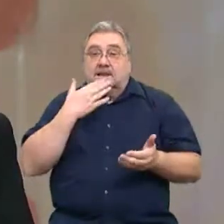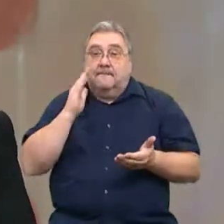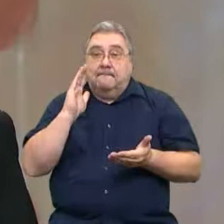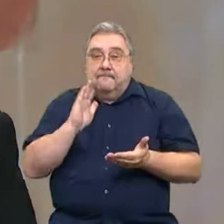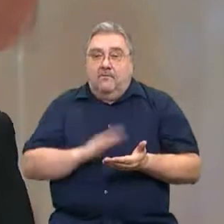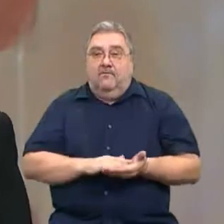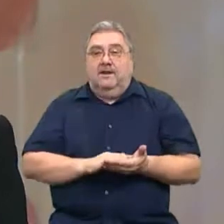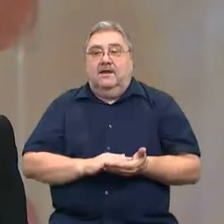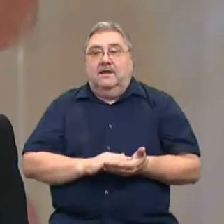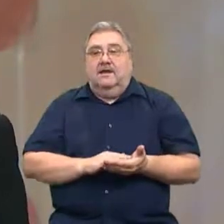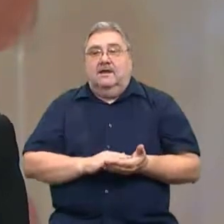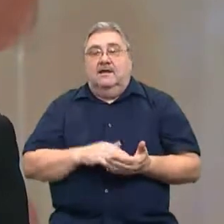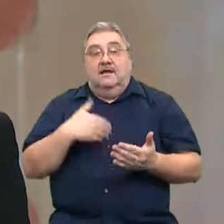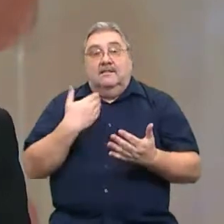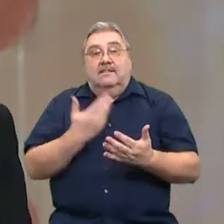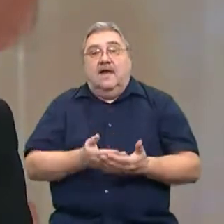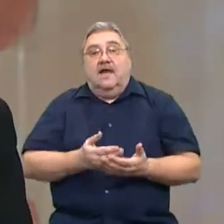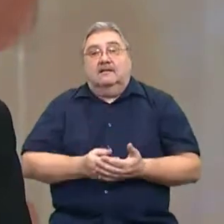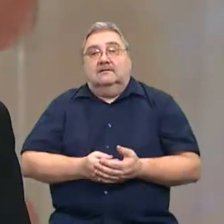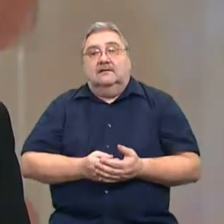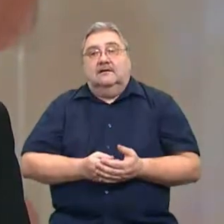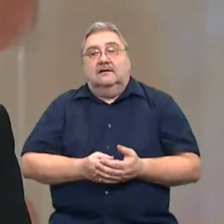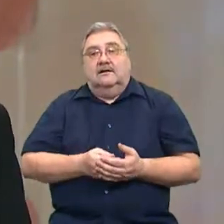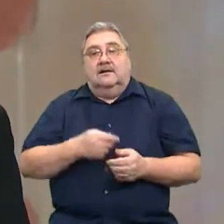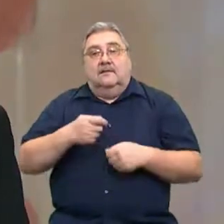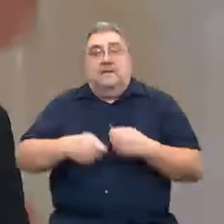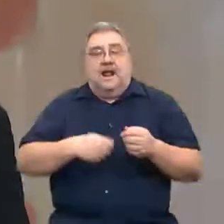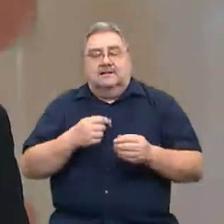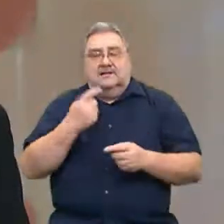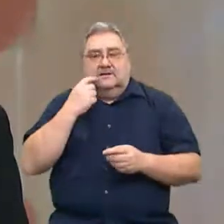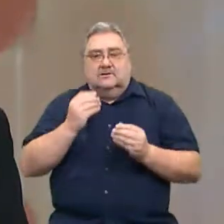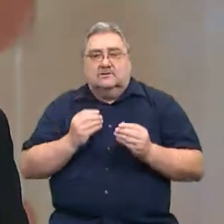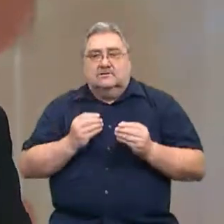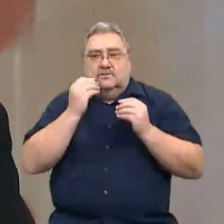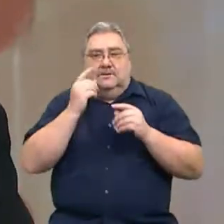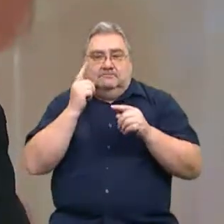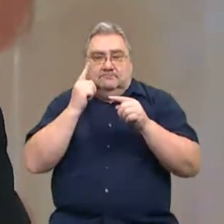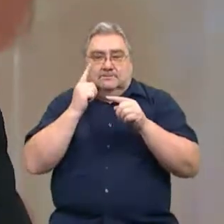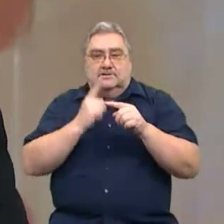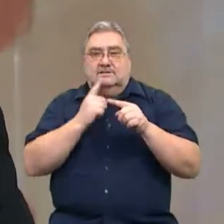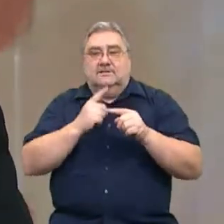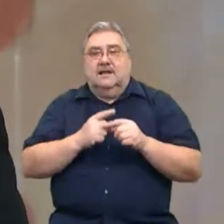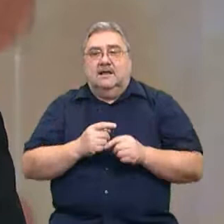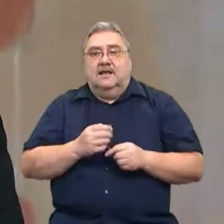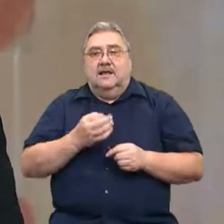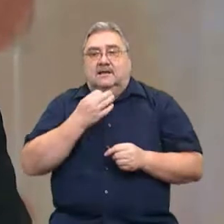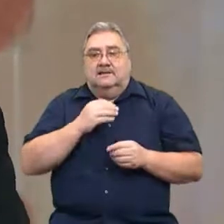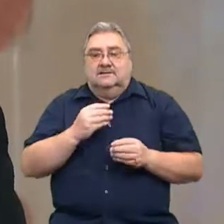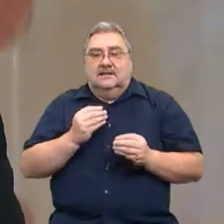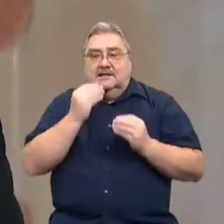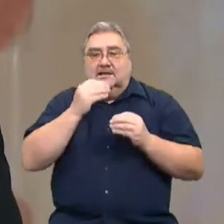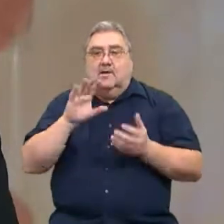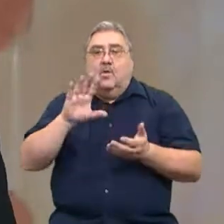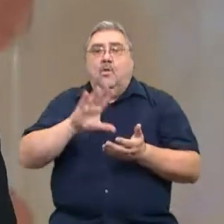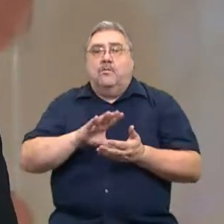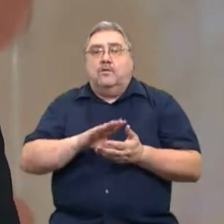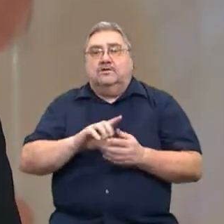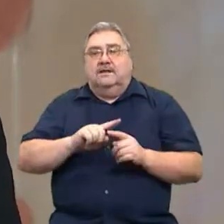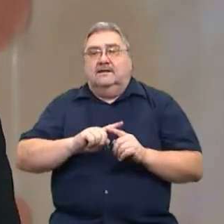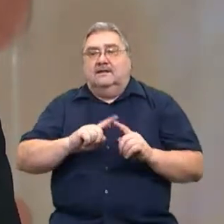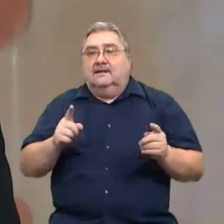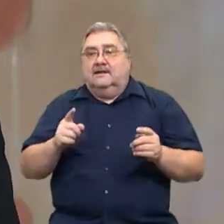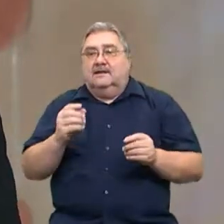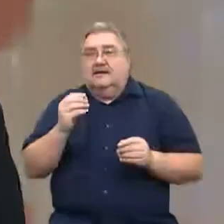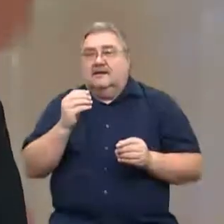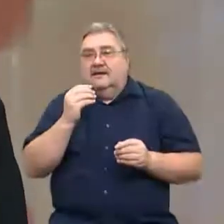podaří dávat ty práce, dosazovat na zuby s takovou přesností, že i když se nasadí uprostřed nějakých jiných tkání,